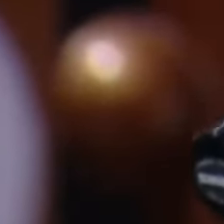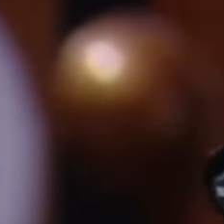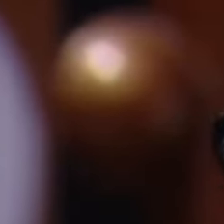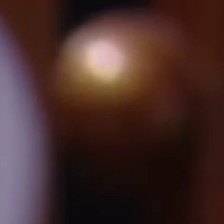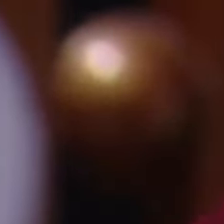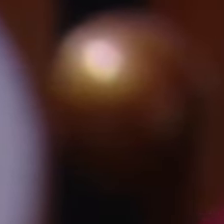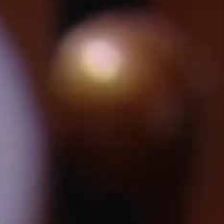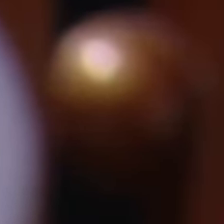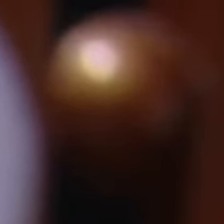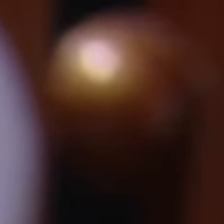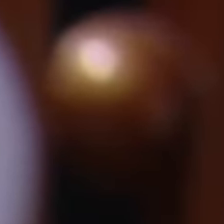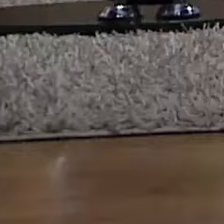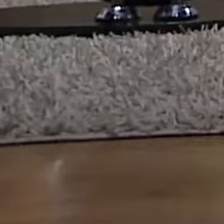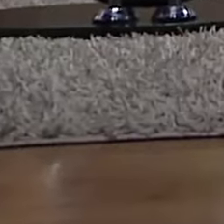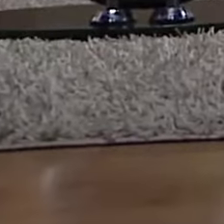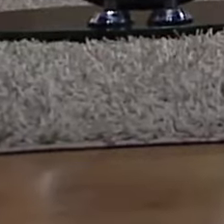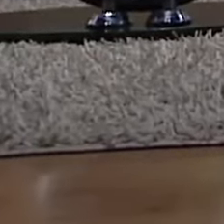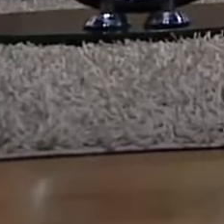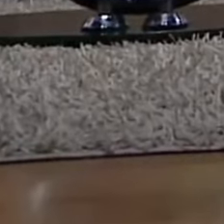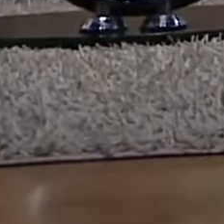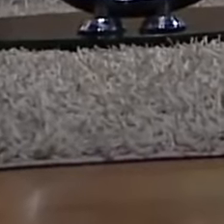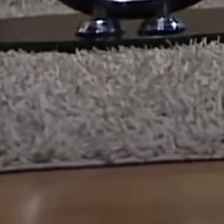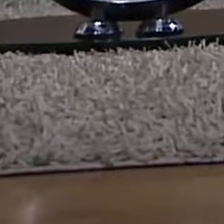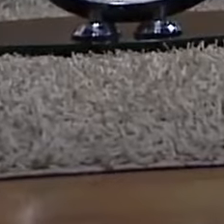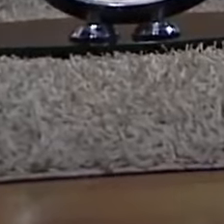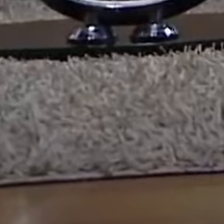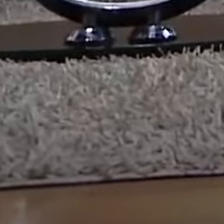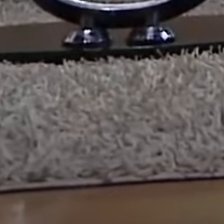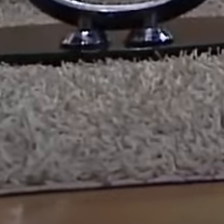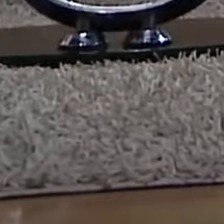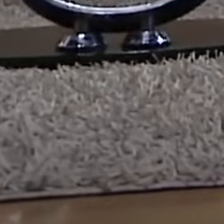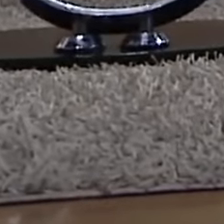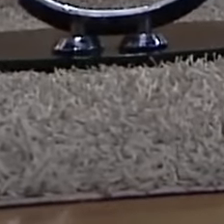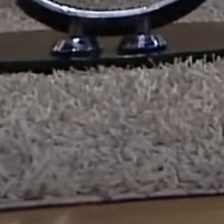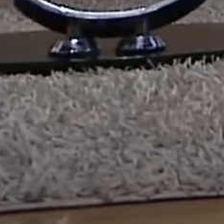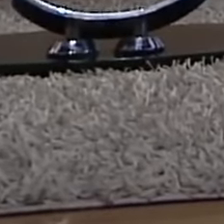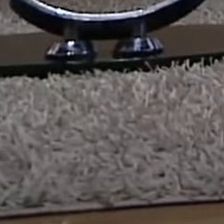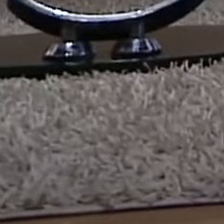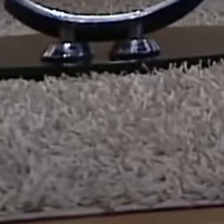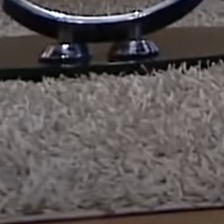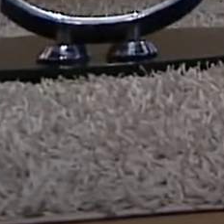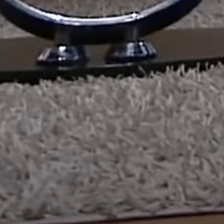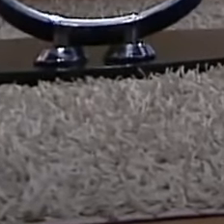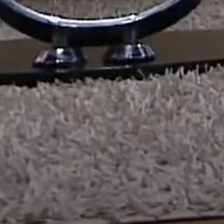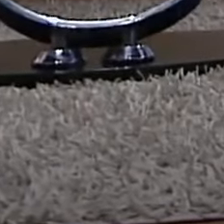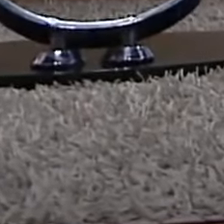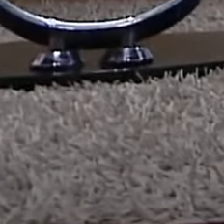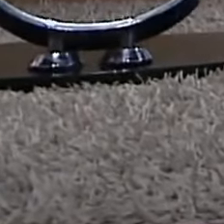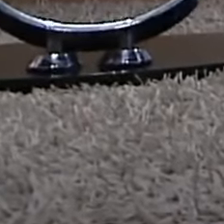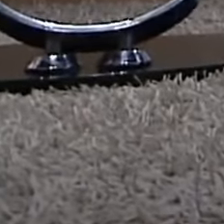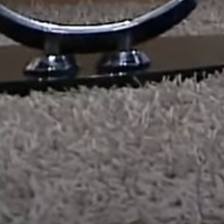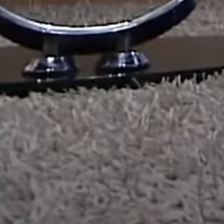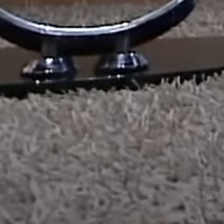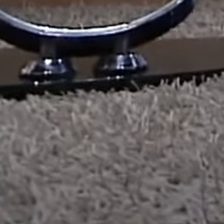صلاة الزين على نبينا يا صلاة الزين